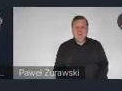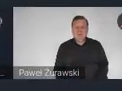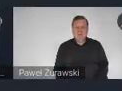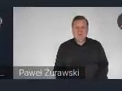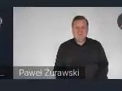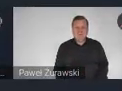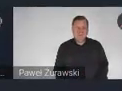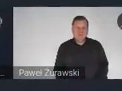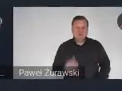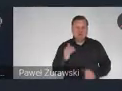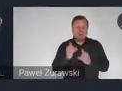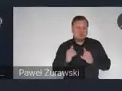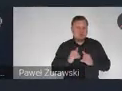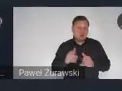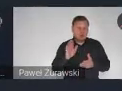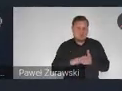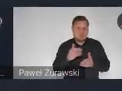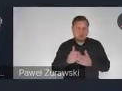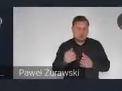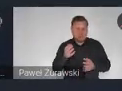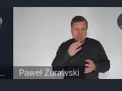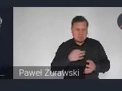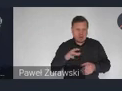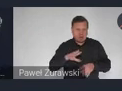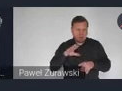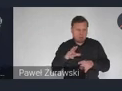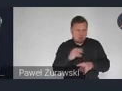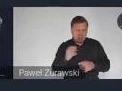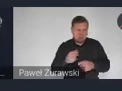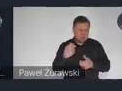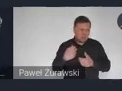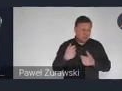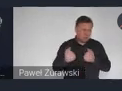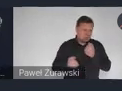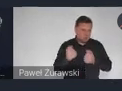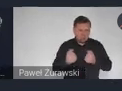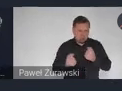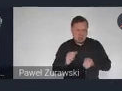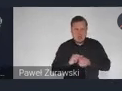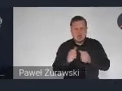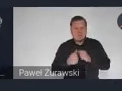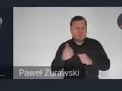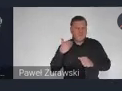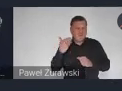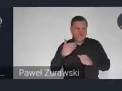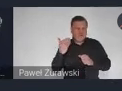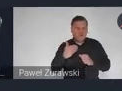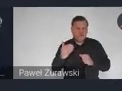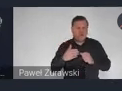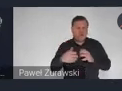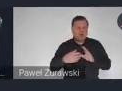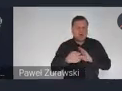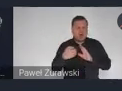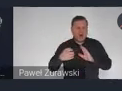wydarzy że pytanie będzie bardziej skomplikowane lub będzie wymagało dłuższej wypowiedzi oczywiście